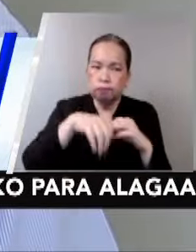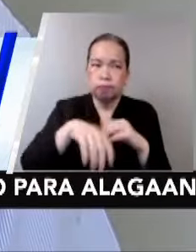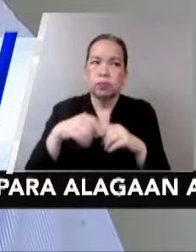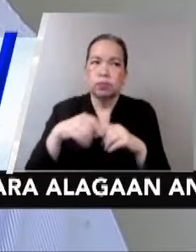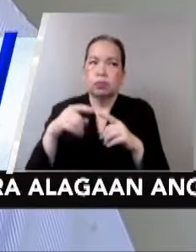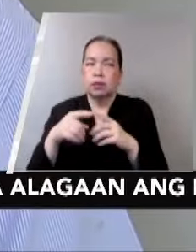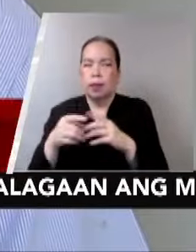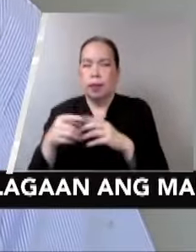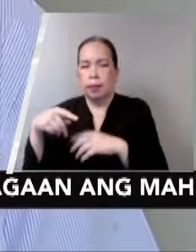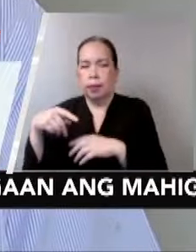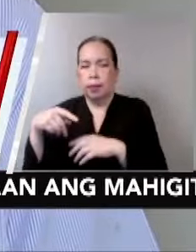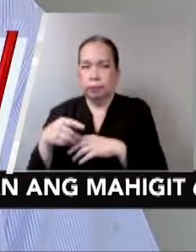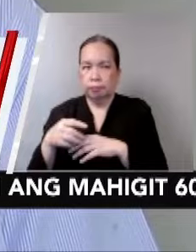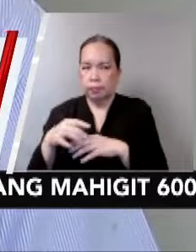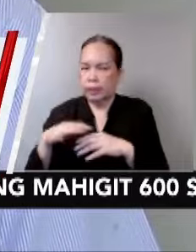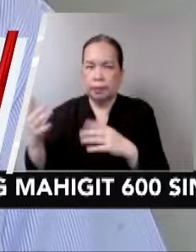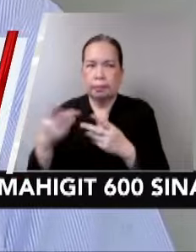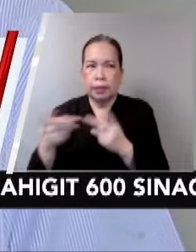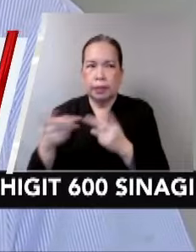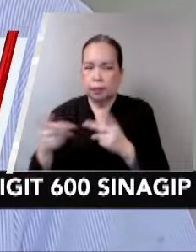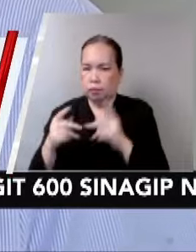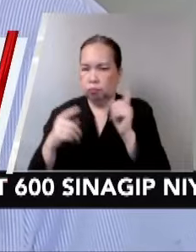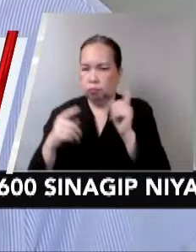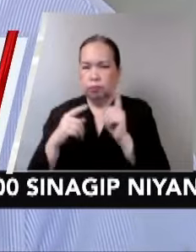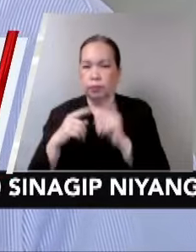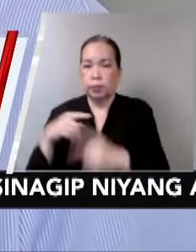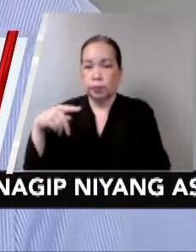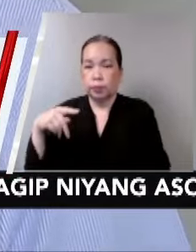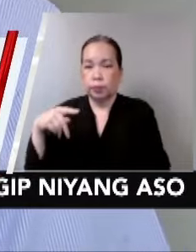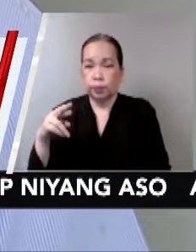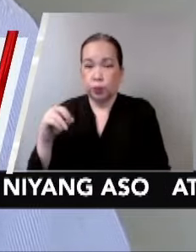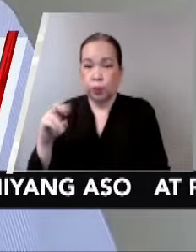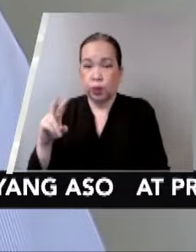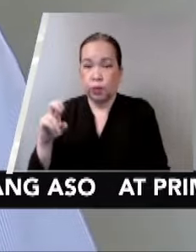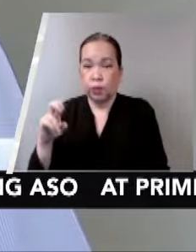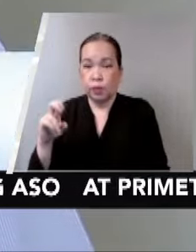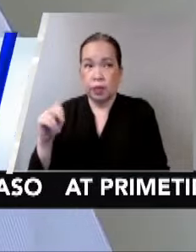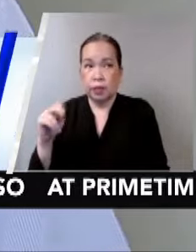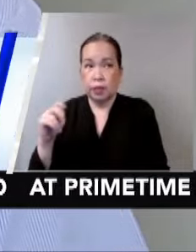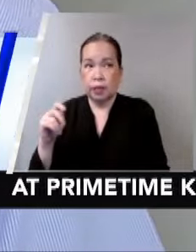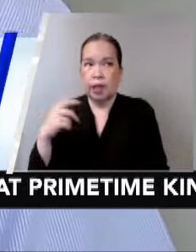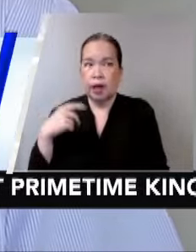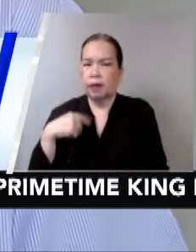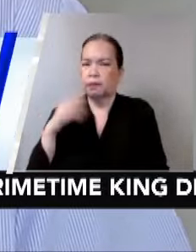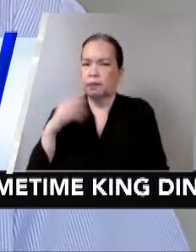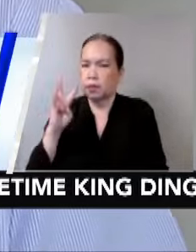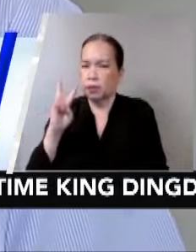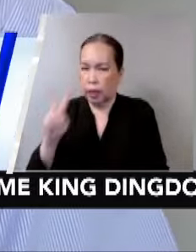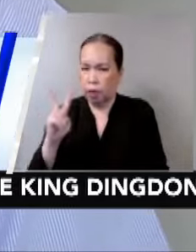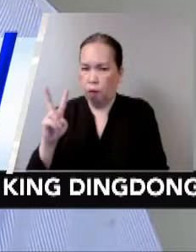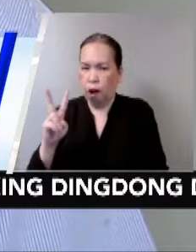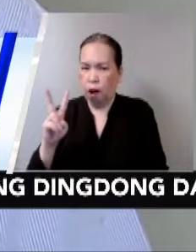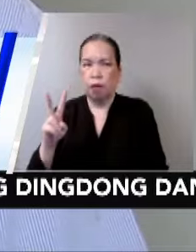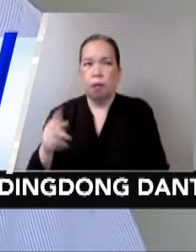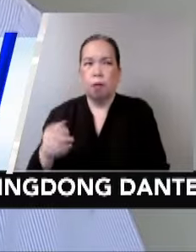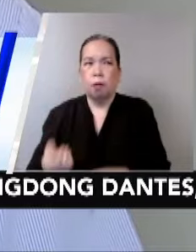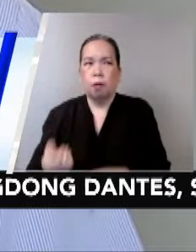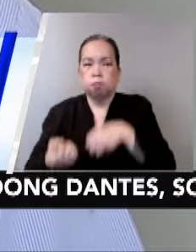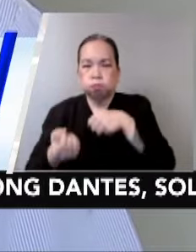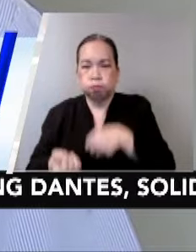Lalo na dito sa Provident, meron dalawang pumping station na iniligay dyan, na kung saan yung malakas na tubig